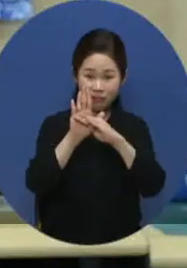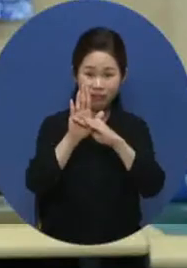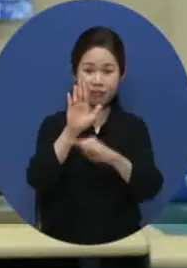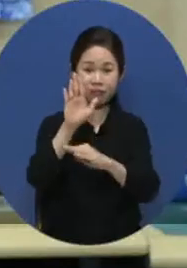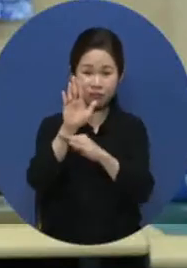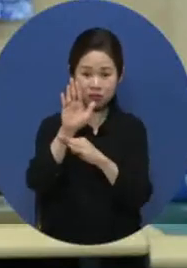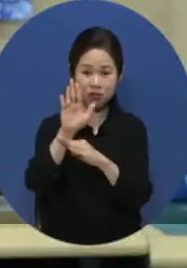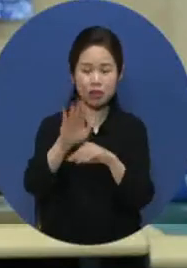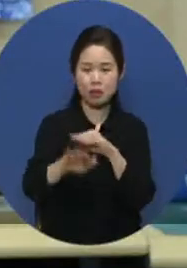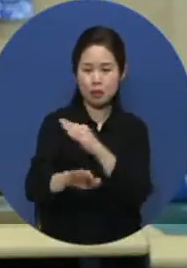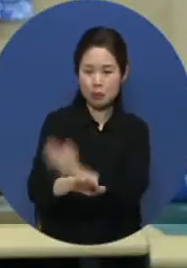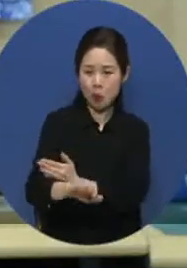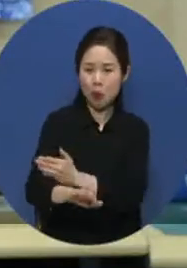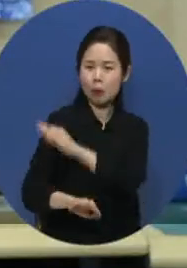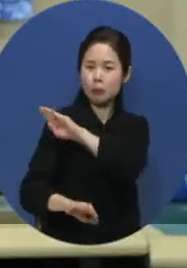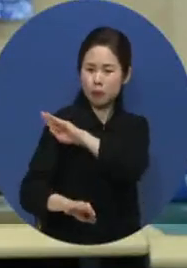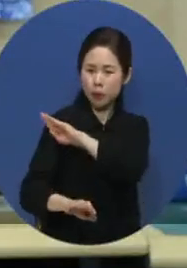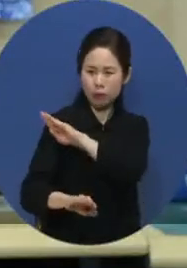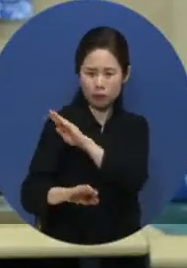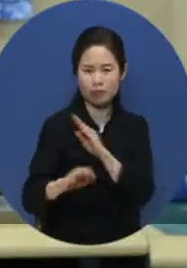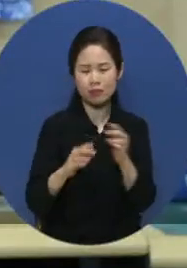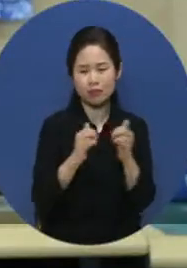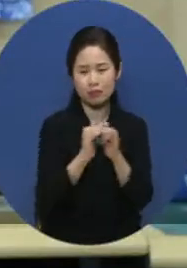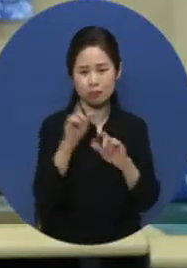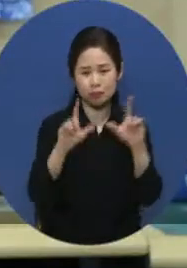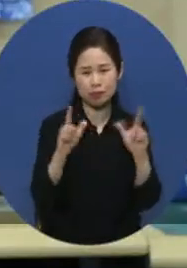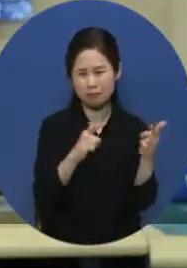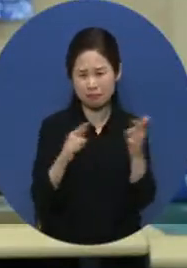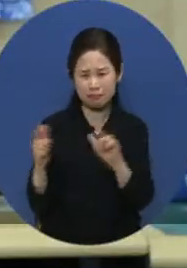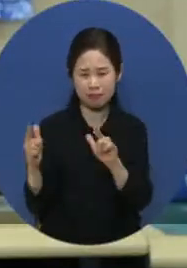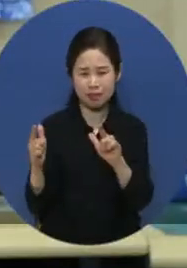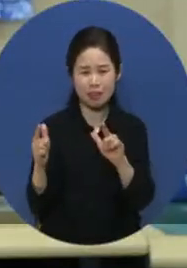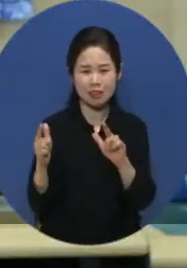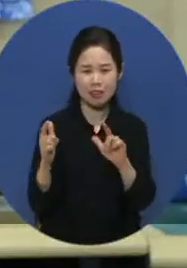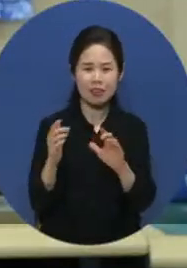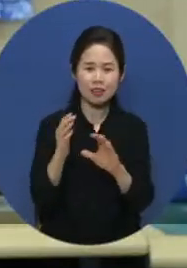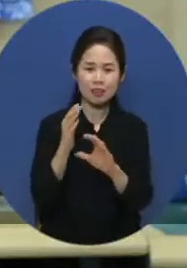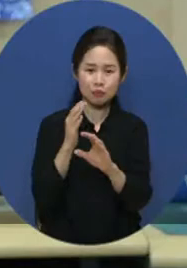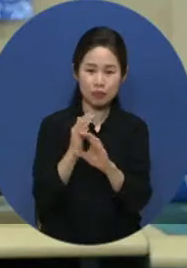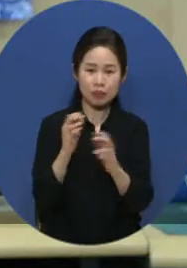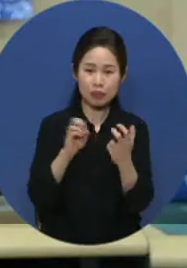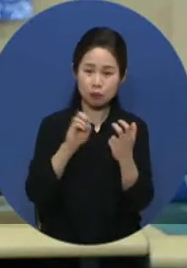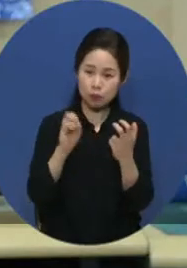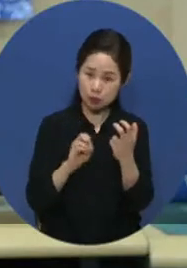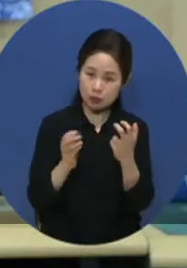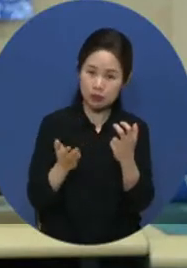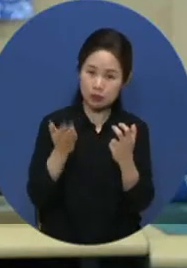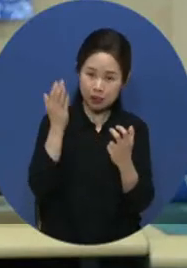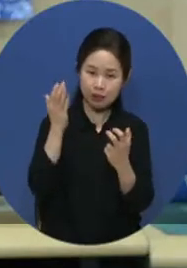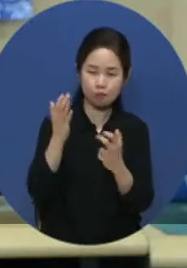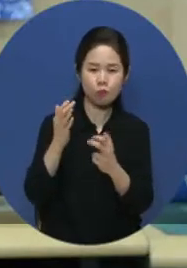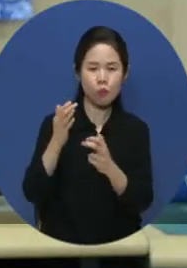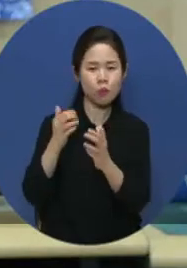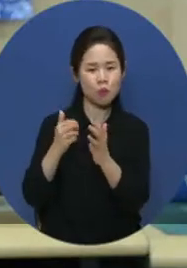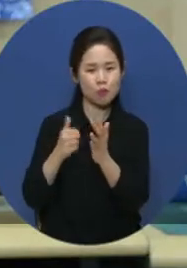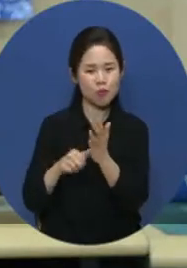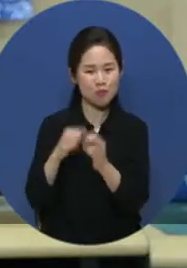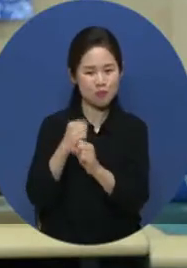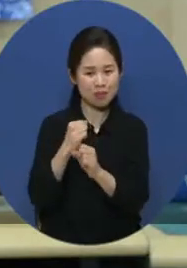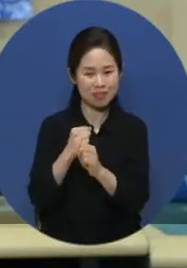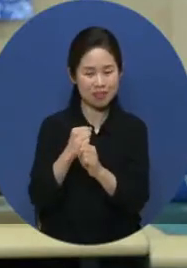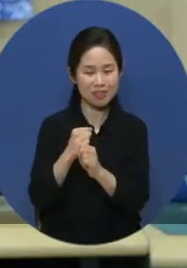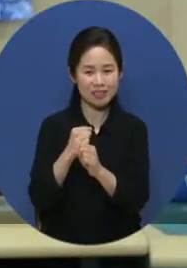팔꿈치, 우위, 어깨까지 있는데 그중에 한 70% 이상을 커버하고 있는 그런 제품 라인업을 구축을 하고 있고요.